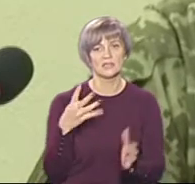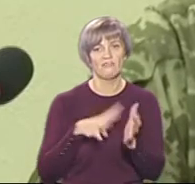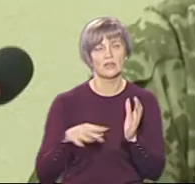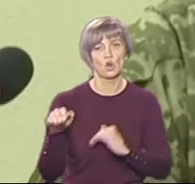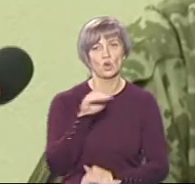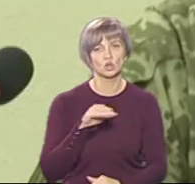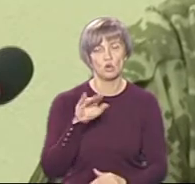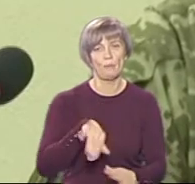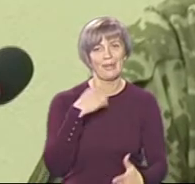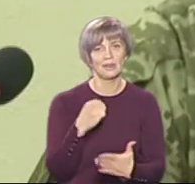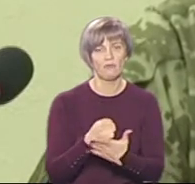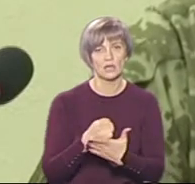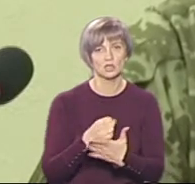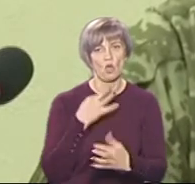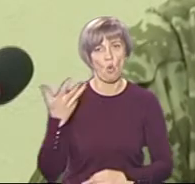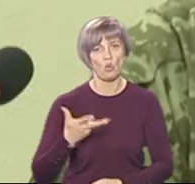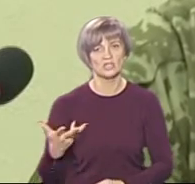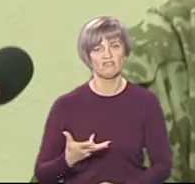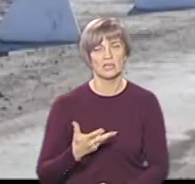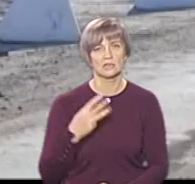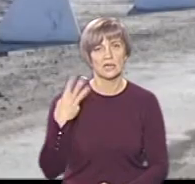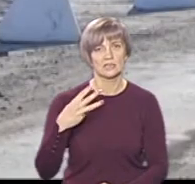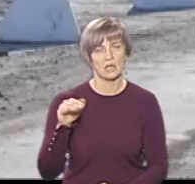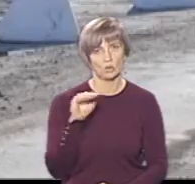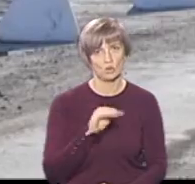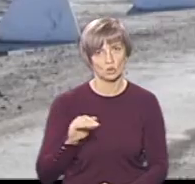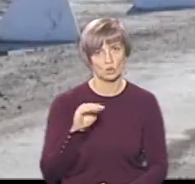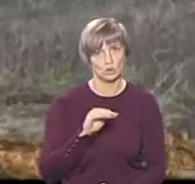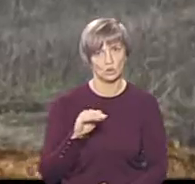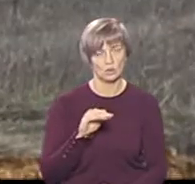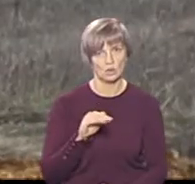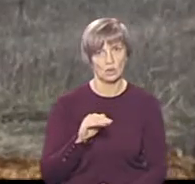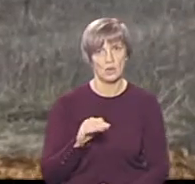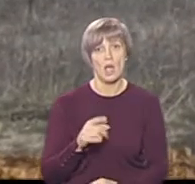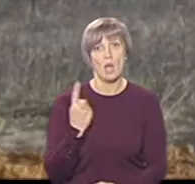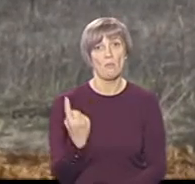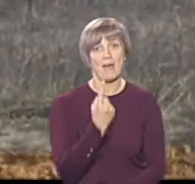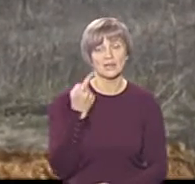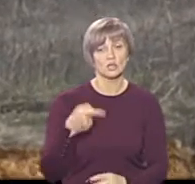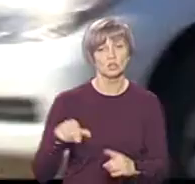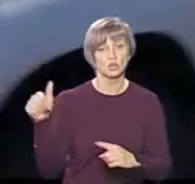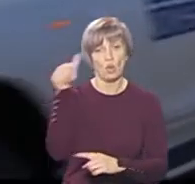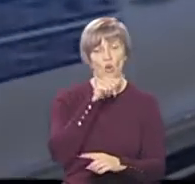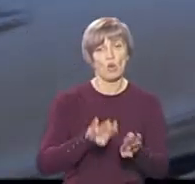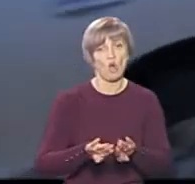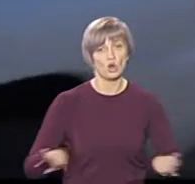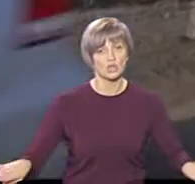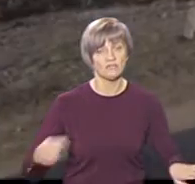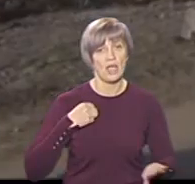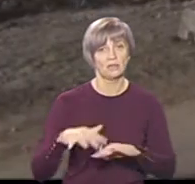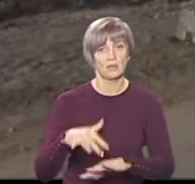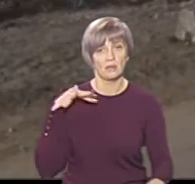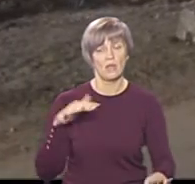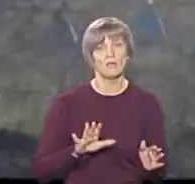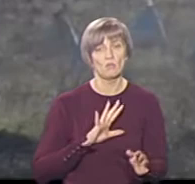29 жовтня та підтверджений у звіті 30 жовтня. Перше цього року розведення сил відбулося в Станиці Луганській у червні.